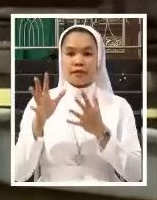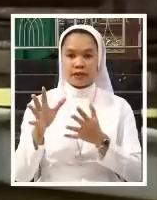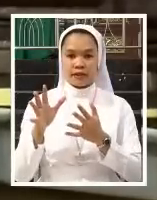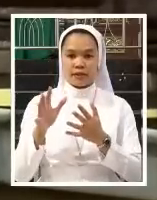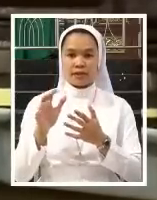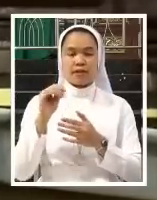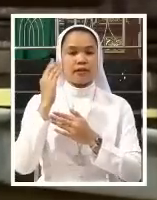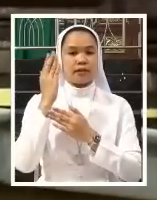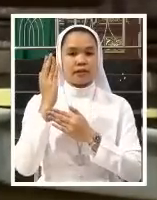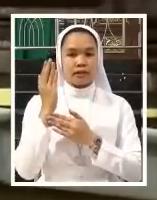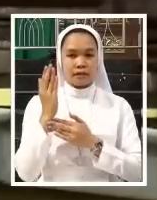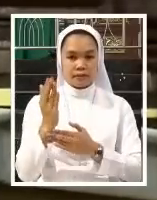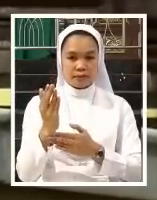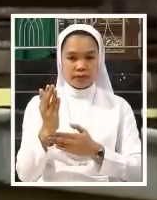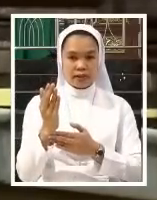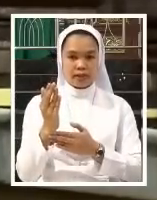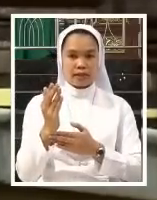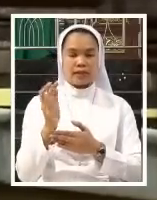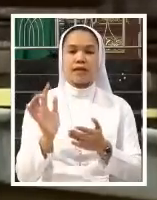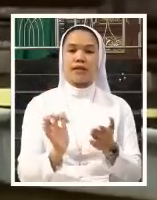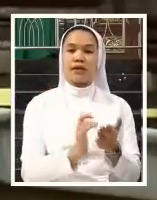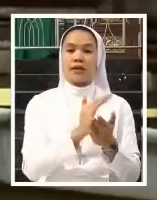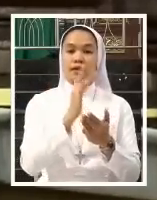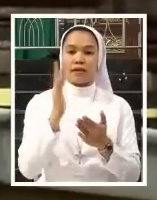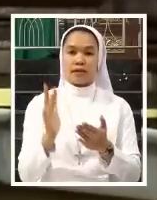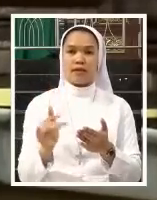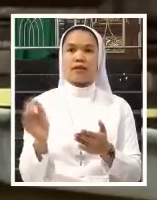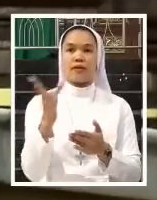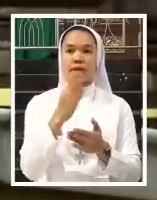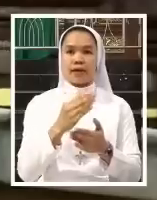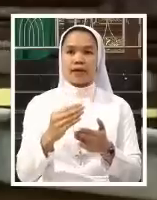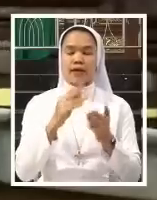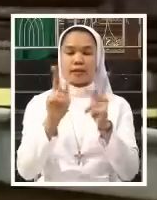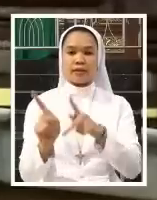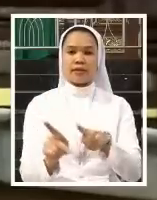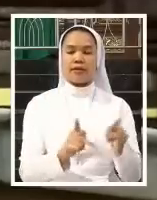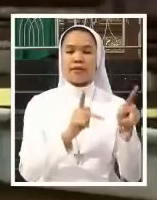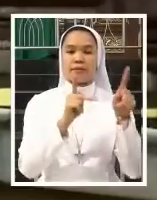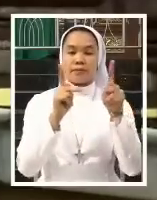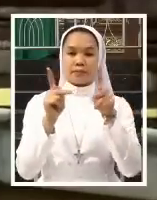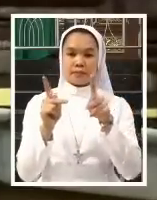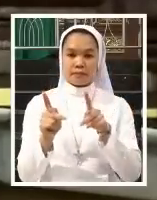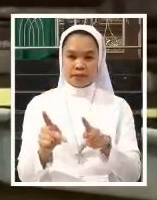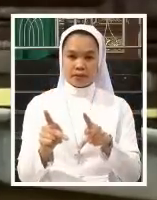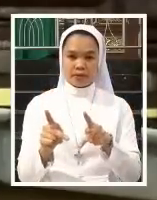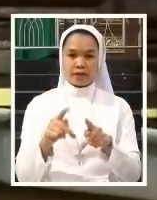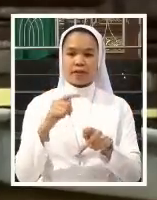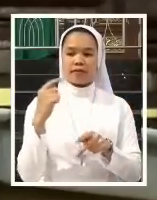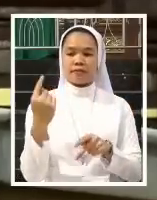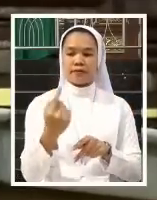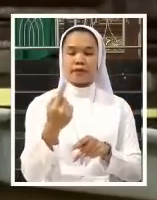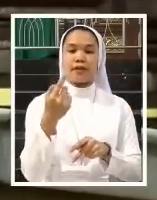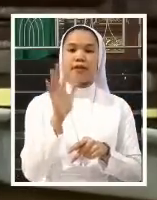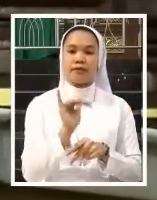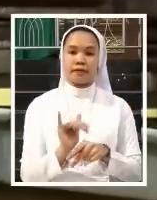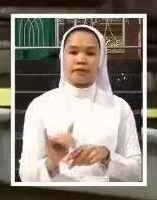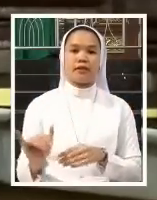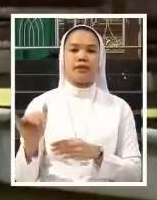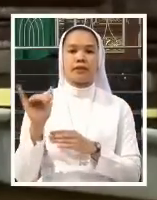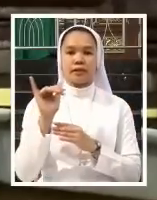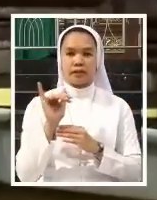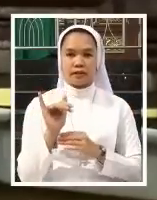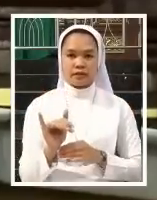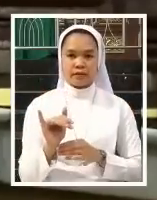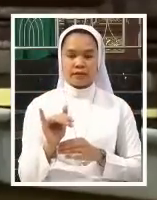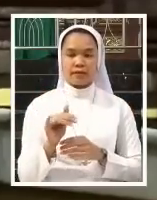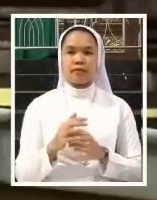Sa iya ang kamurawayan asin ang kapangyarihan sa kapanahonan kan mga